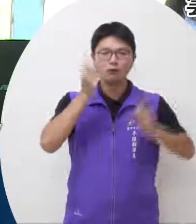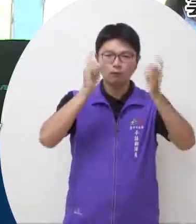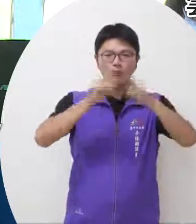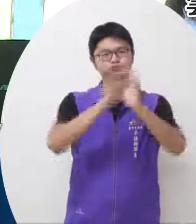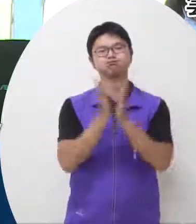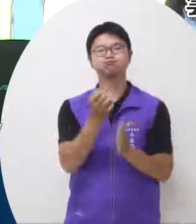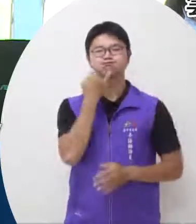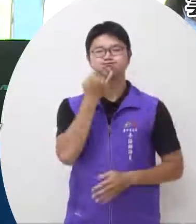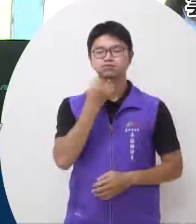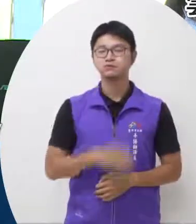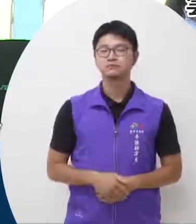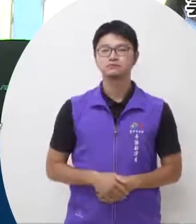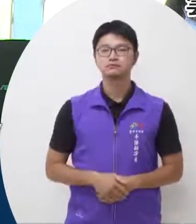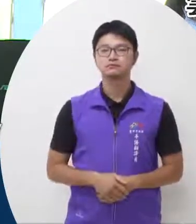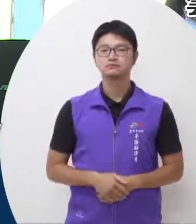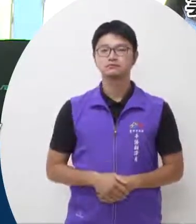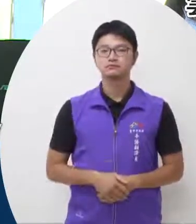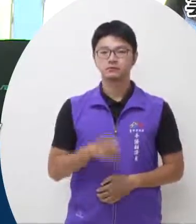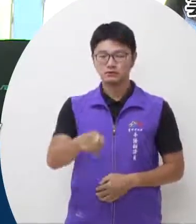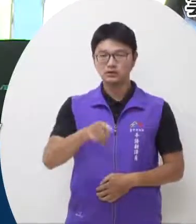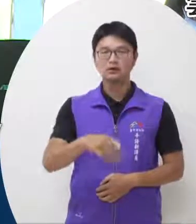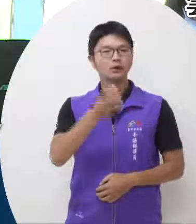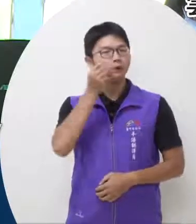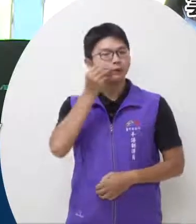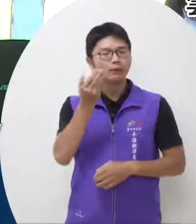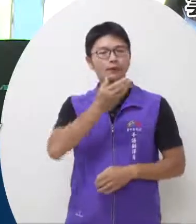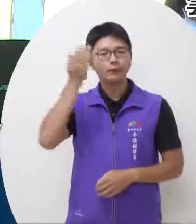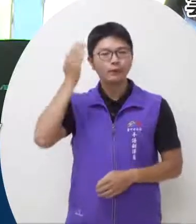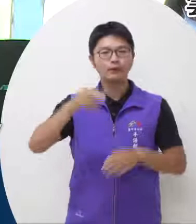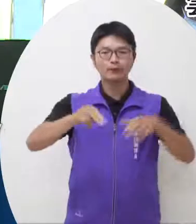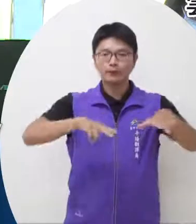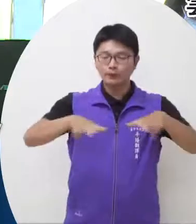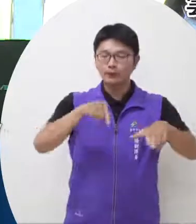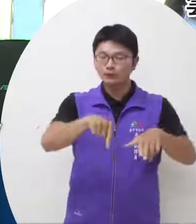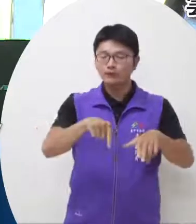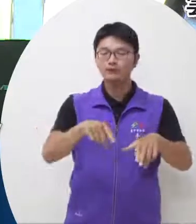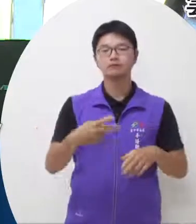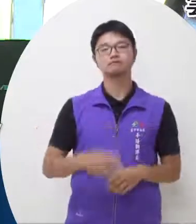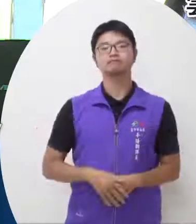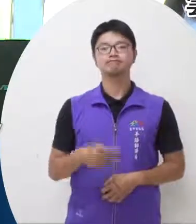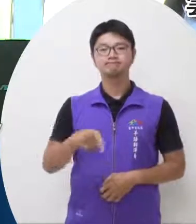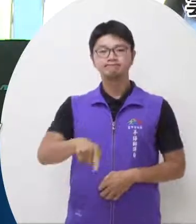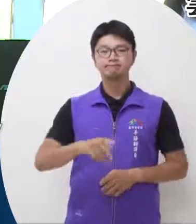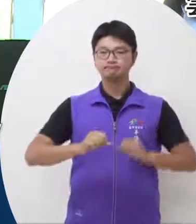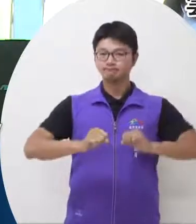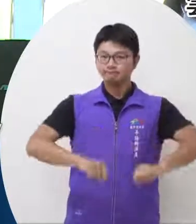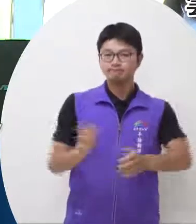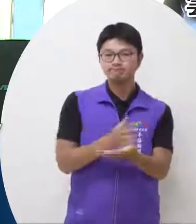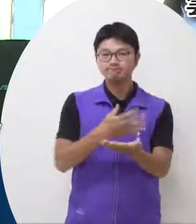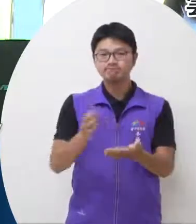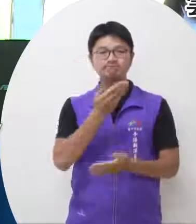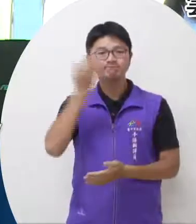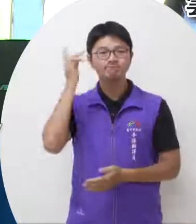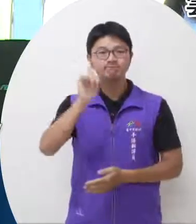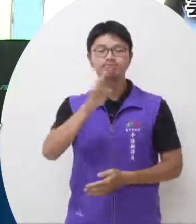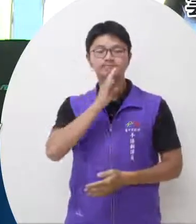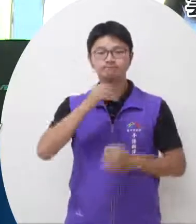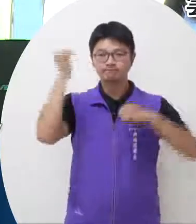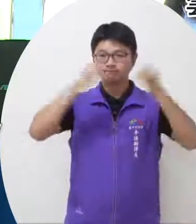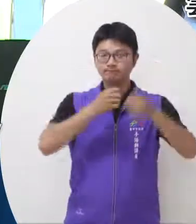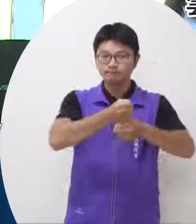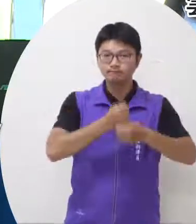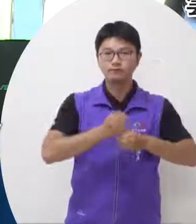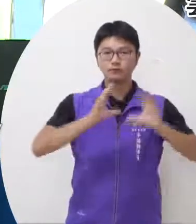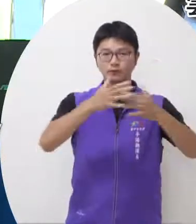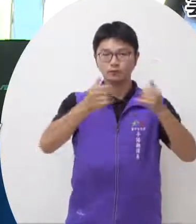这西屯的首绘的一个观光地图啊。那在健康休闲之旅的部分啊，我们规划是草马国民运动中